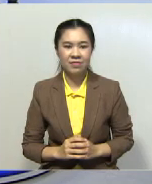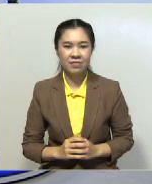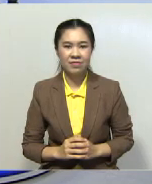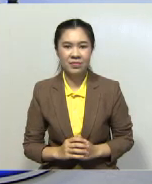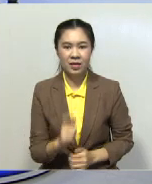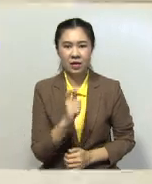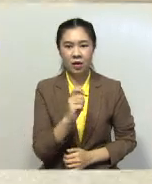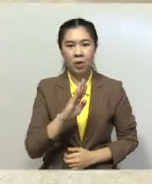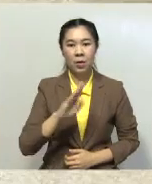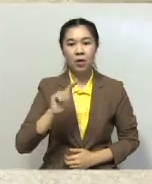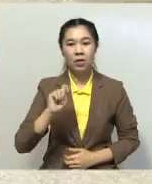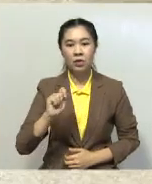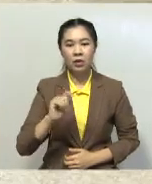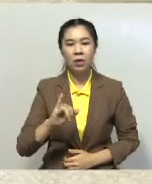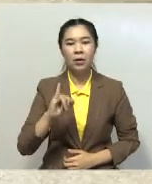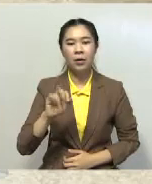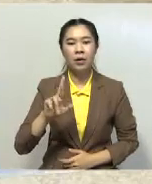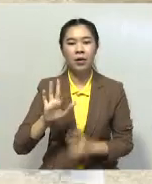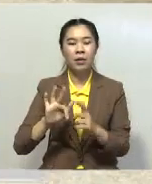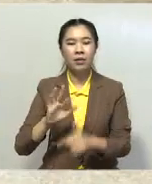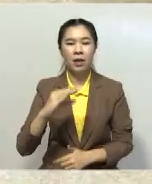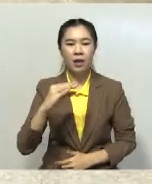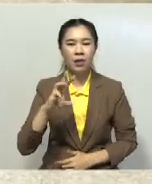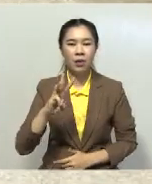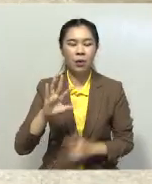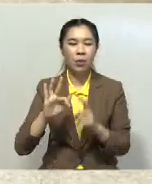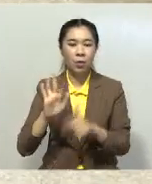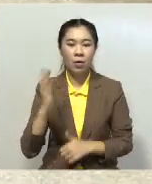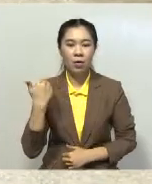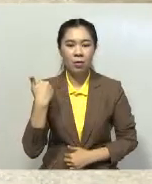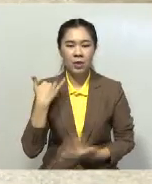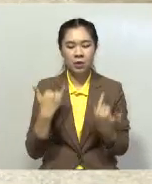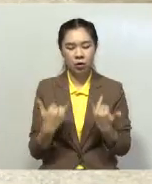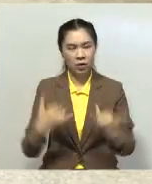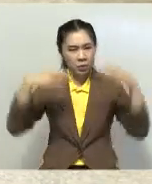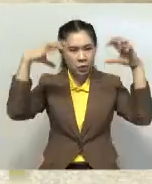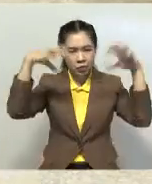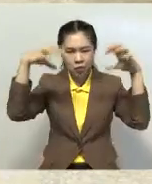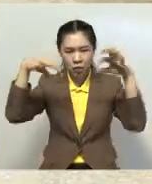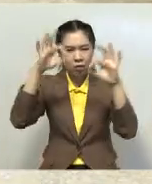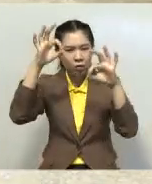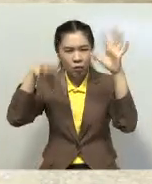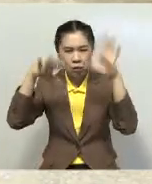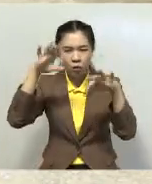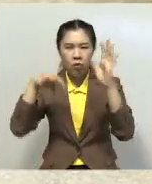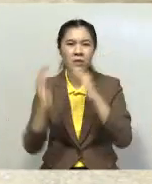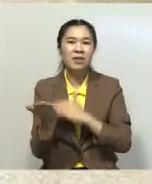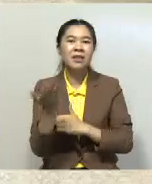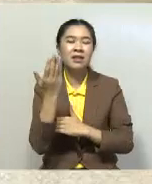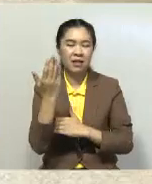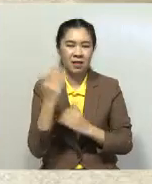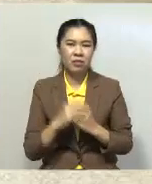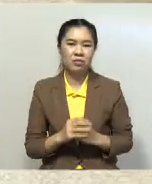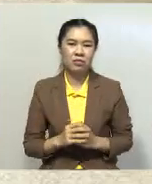ที่อบต.ไร่โว่อำเภอสังขละบุรีนะคะตอนนี้ถือว่ามีฝนตกลงมาโปรยปลายตลอดตั้งแต่ช่วงเช้าที่ผ่านมาค่ะแ